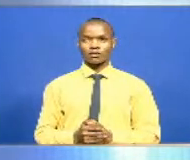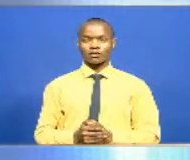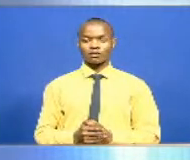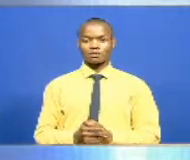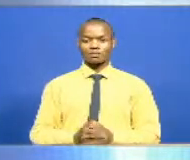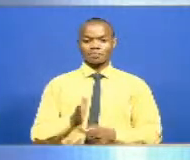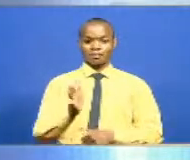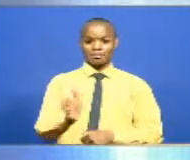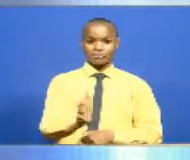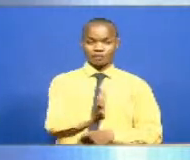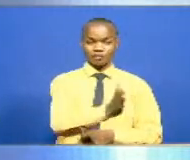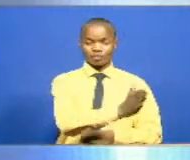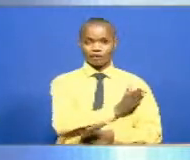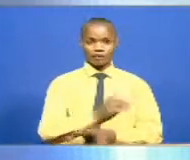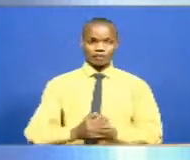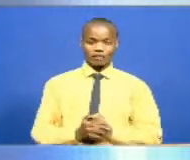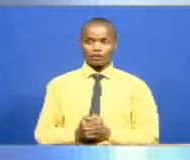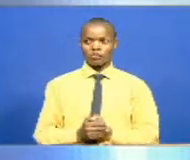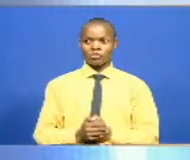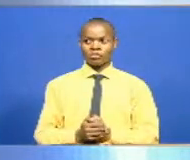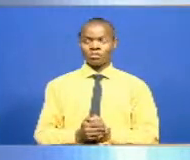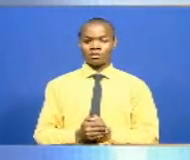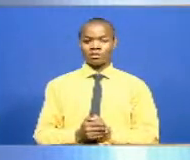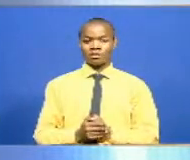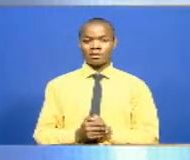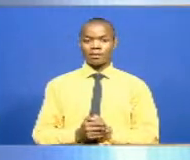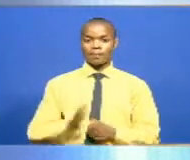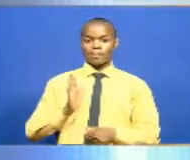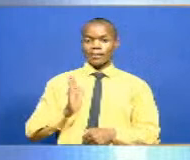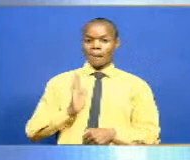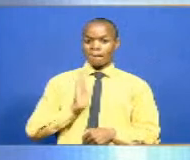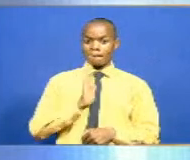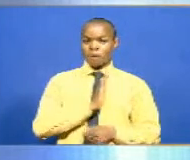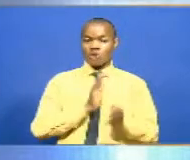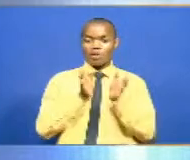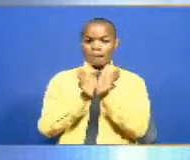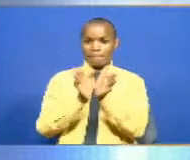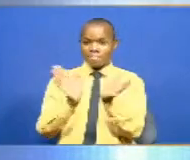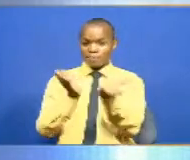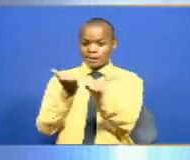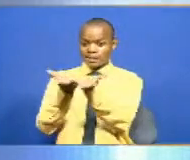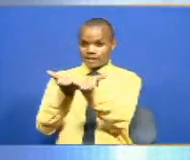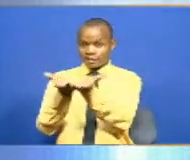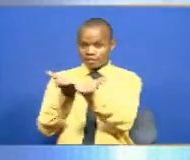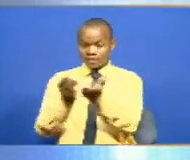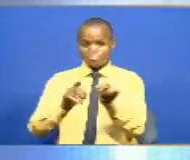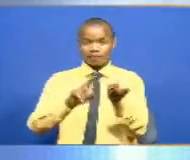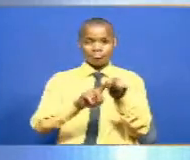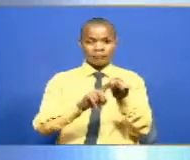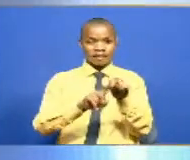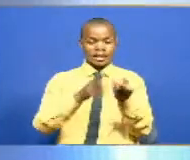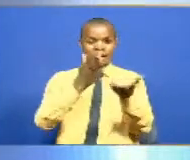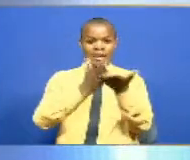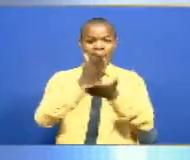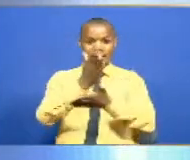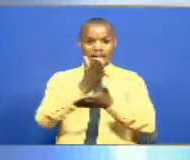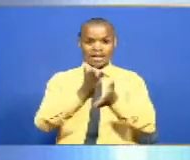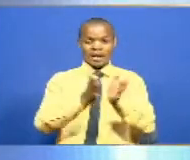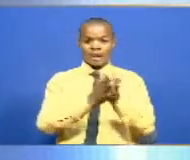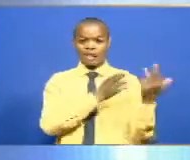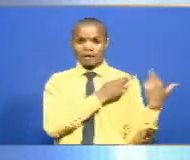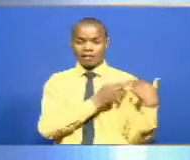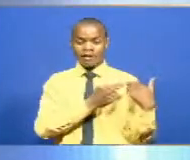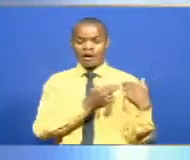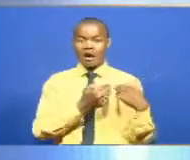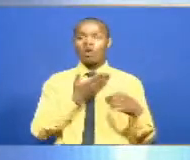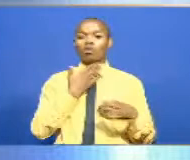Bodi za utumishi wa umma kwenye kaunti pamoja na kamati za mamlaka na haki kwenye mabunge hayo zimetakiwa kuwa mstari wa